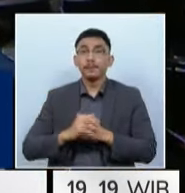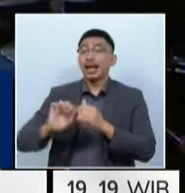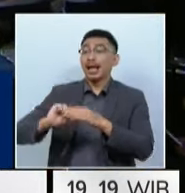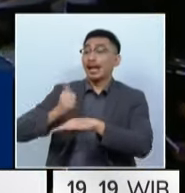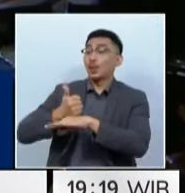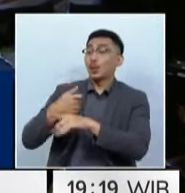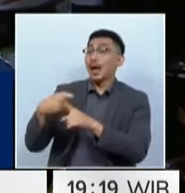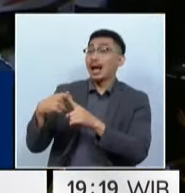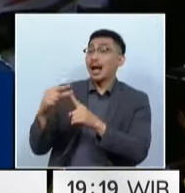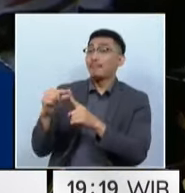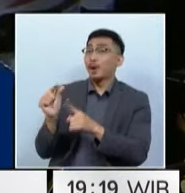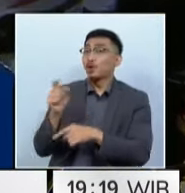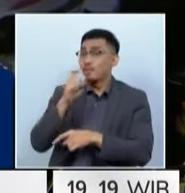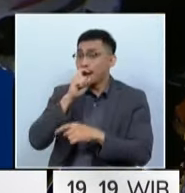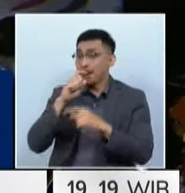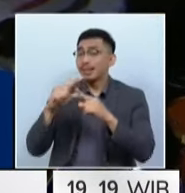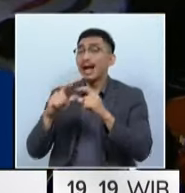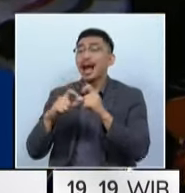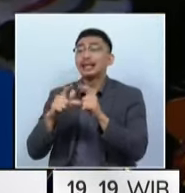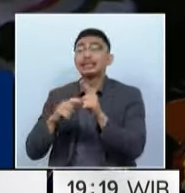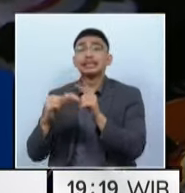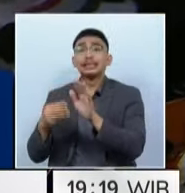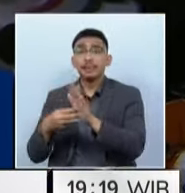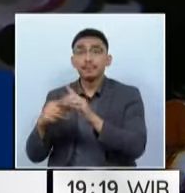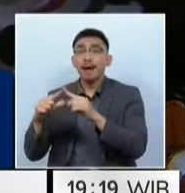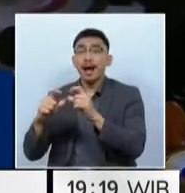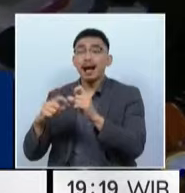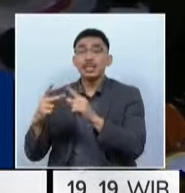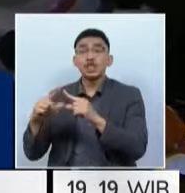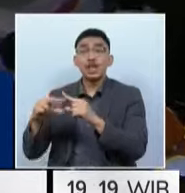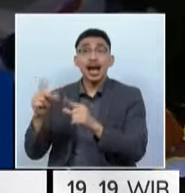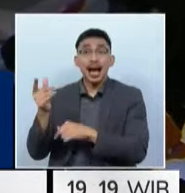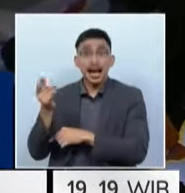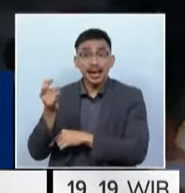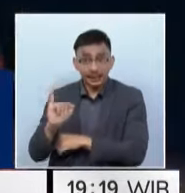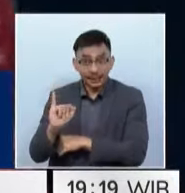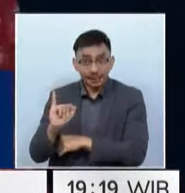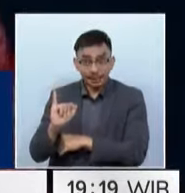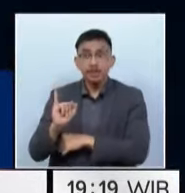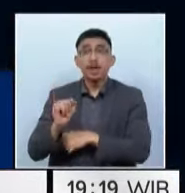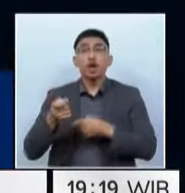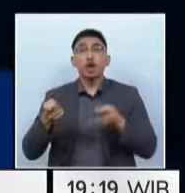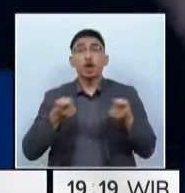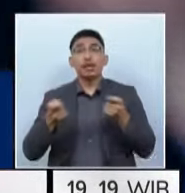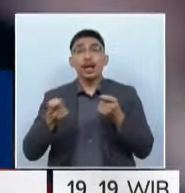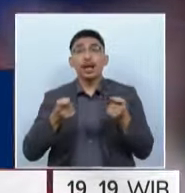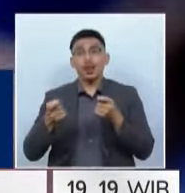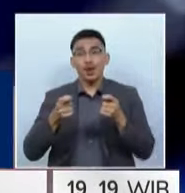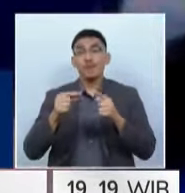Hasim Asari dan koordinator panelis Bapak hikmahanto Juana untuk menuju